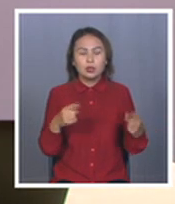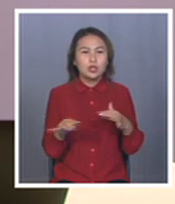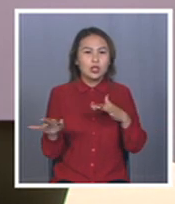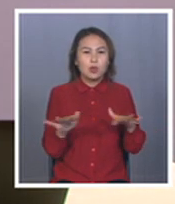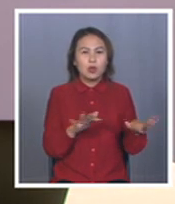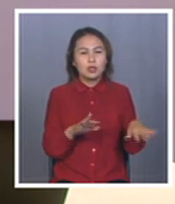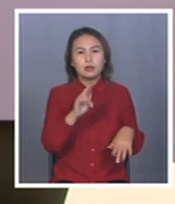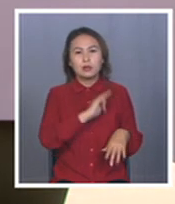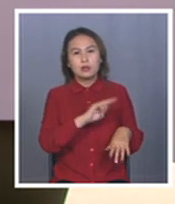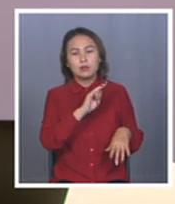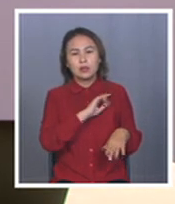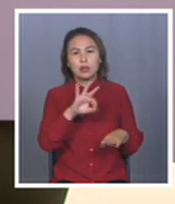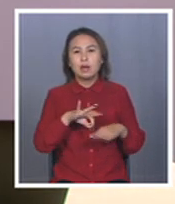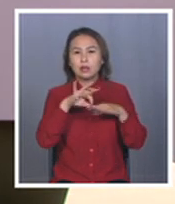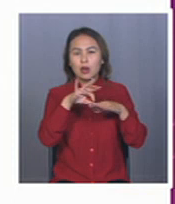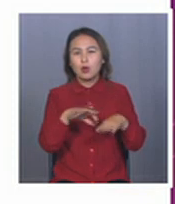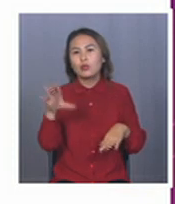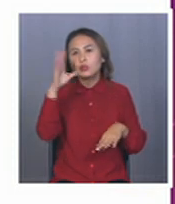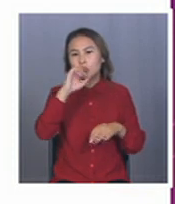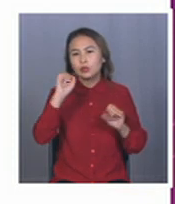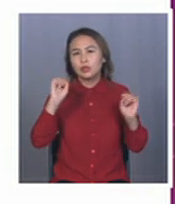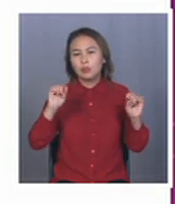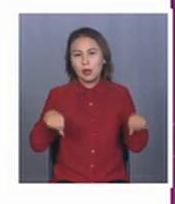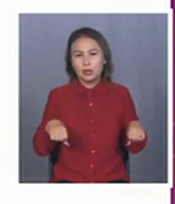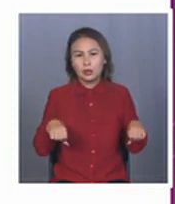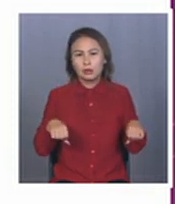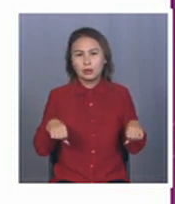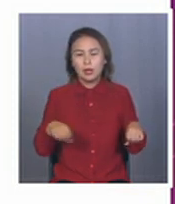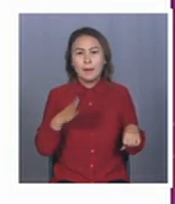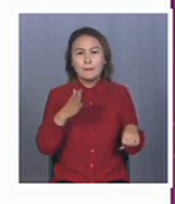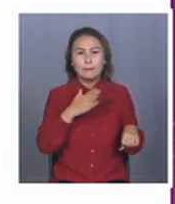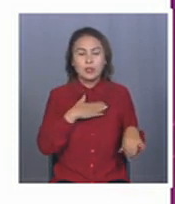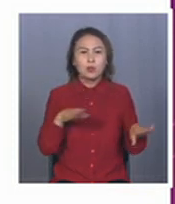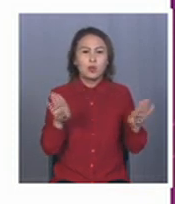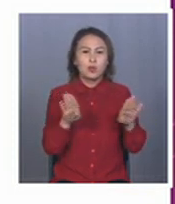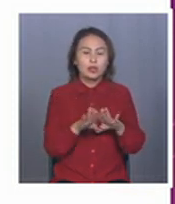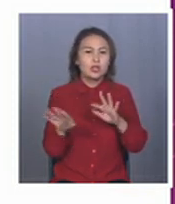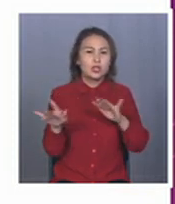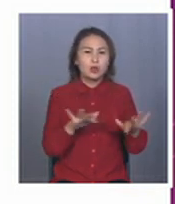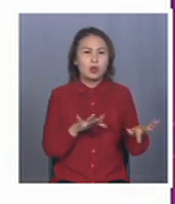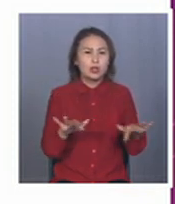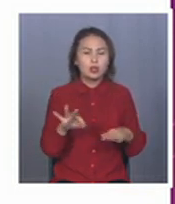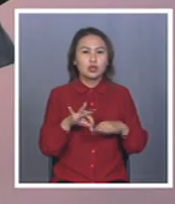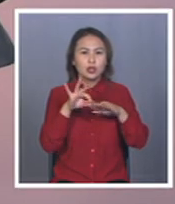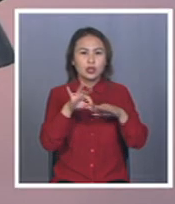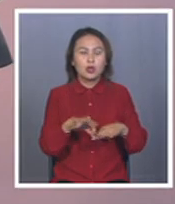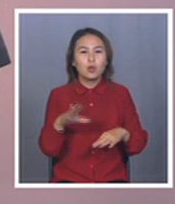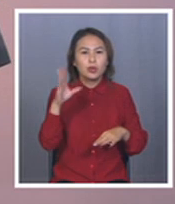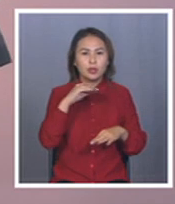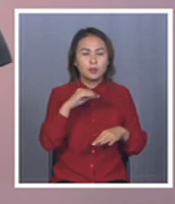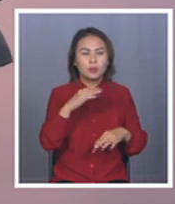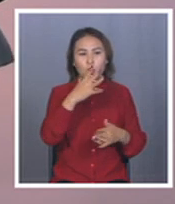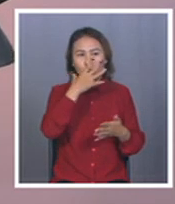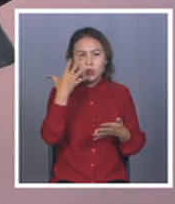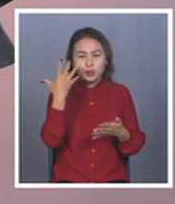қызметін атқаруға мүмкіндіктер бар екен. Біз осы шаруашылық қызметтерді жүргізе отырып,